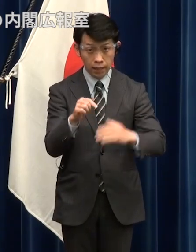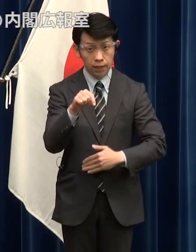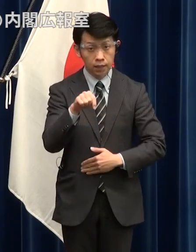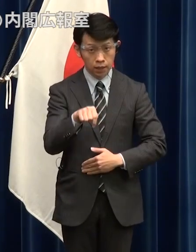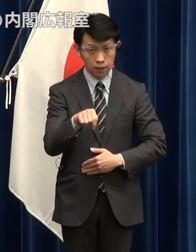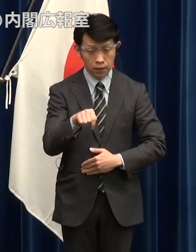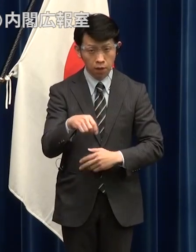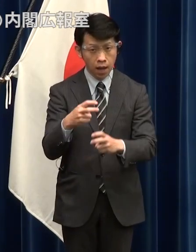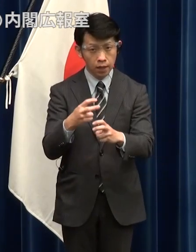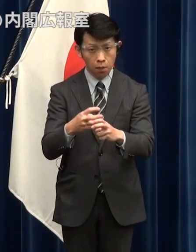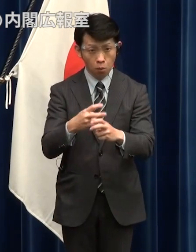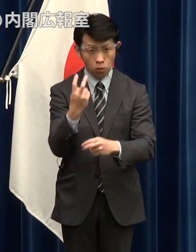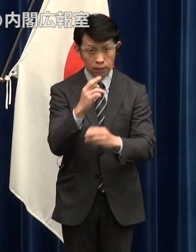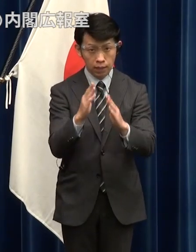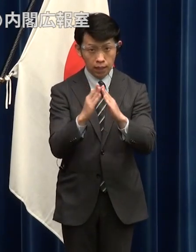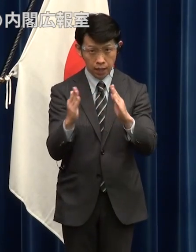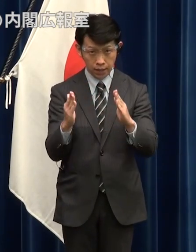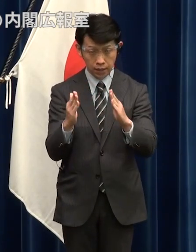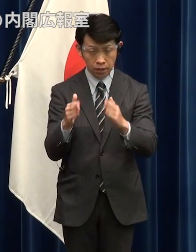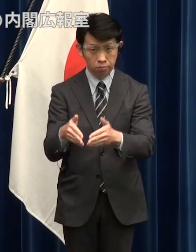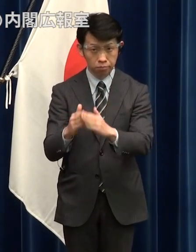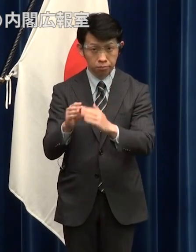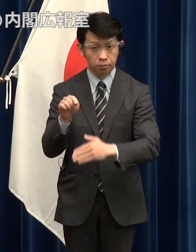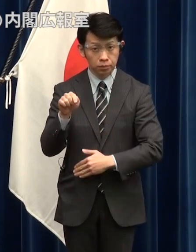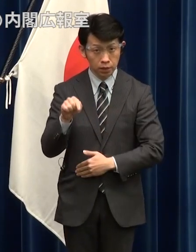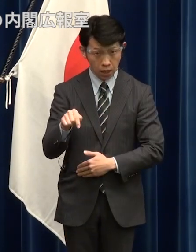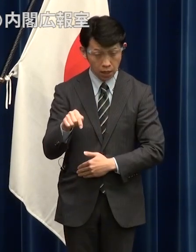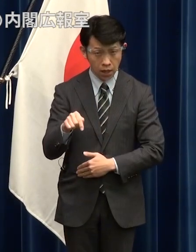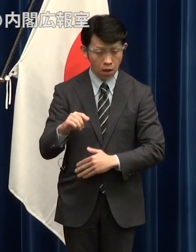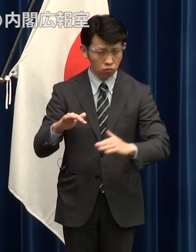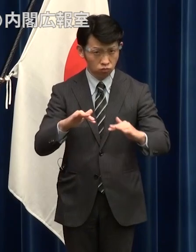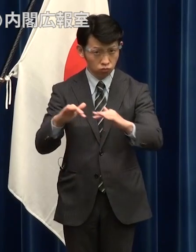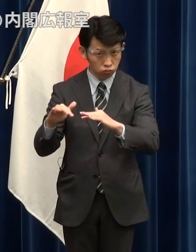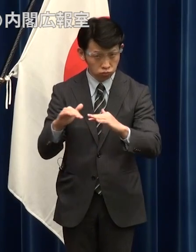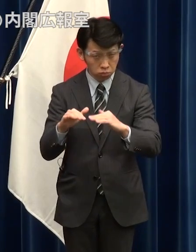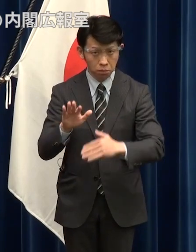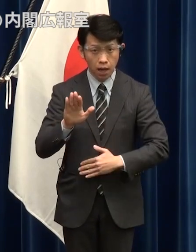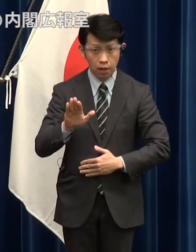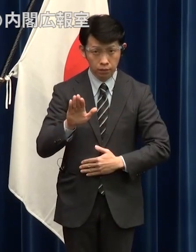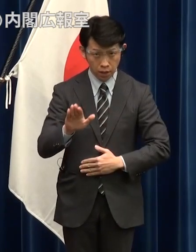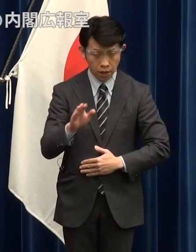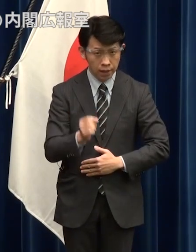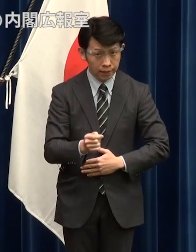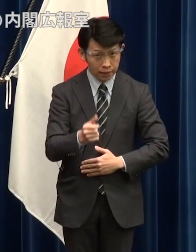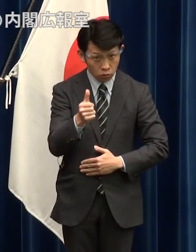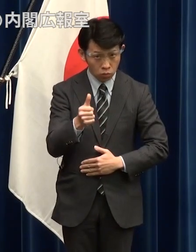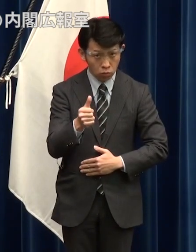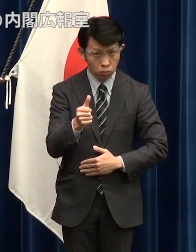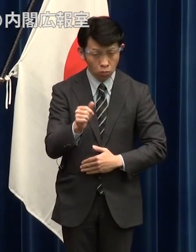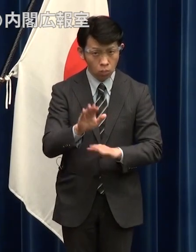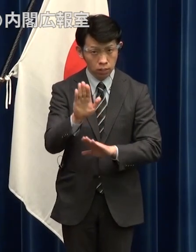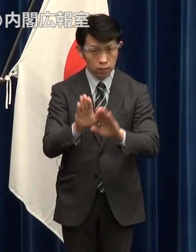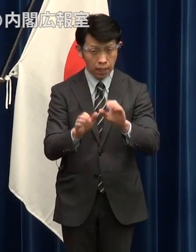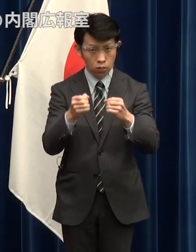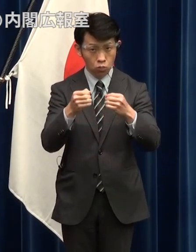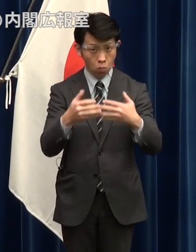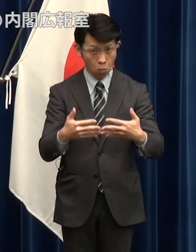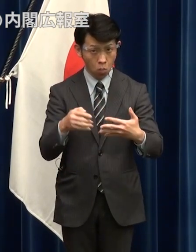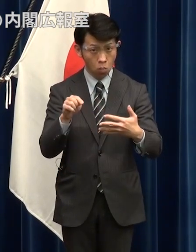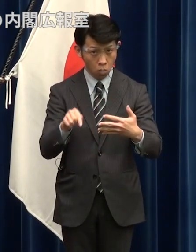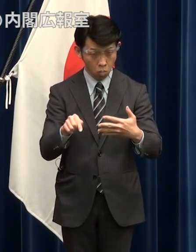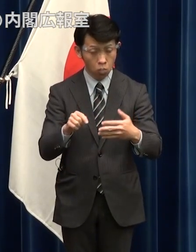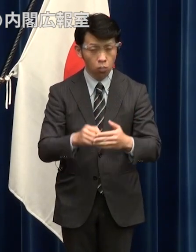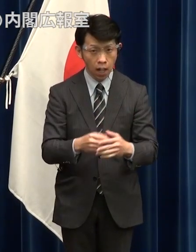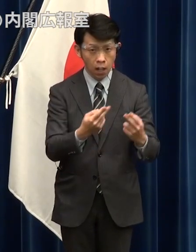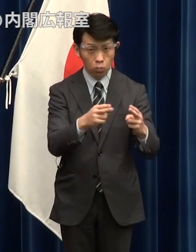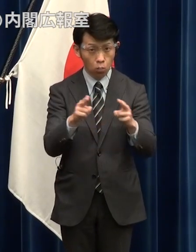審査会において実質的な討議が行われ、緊急事態条項をめぐっては各党の主